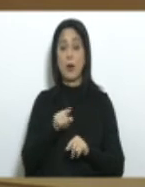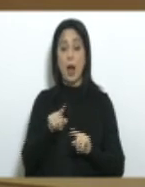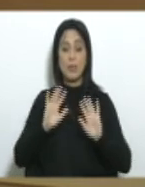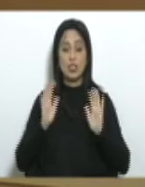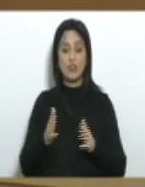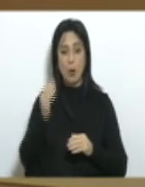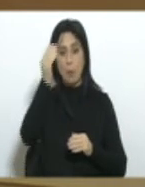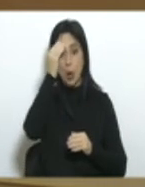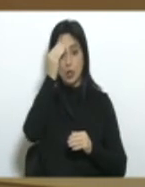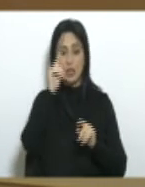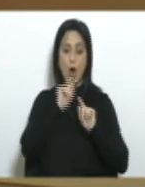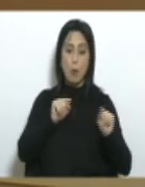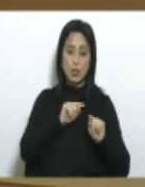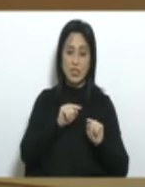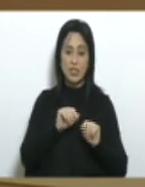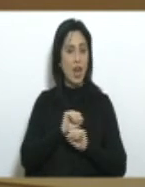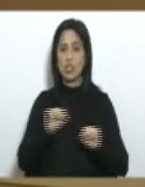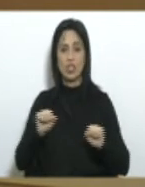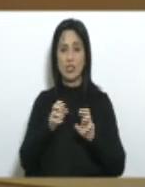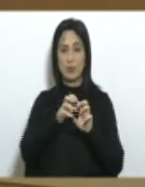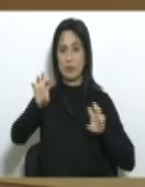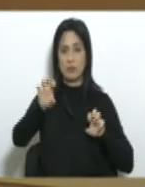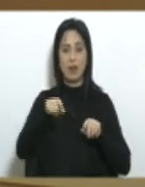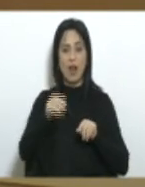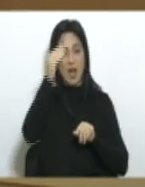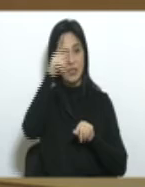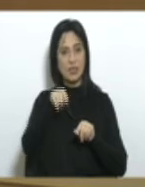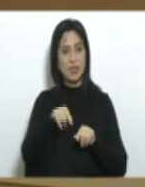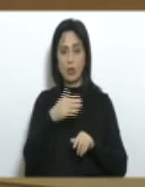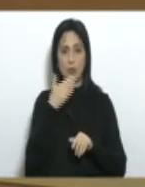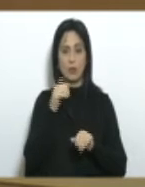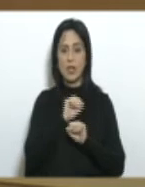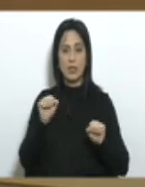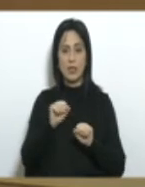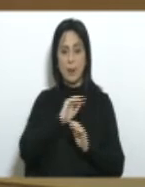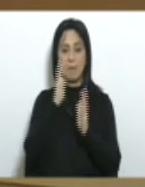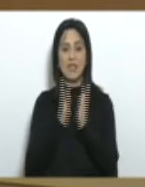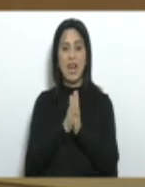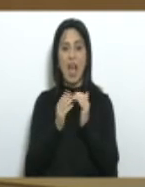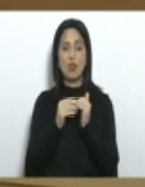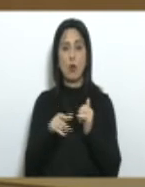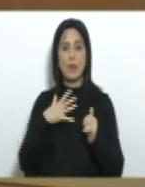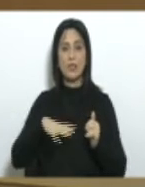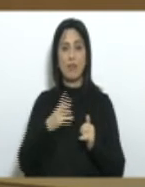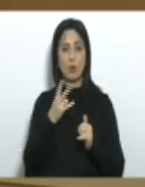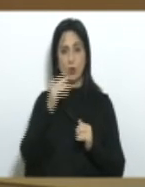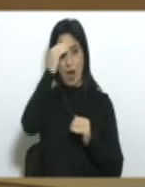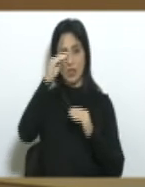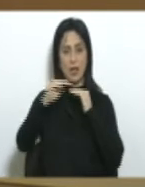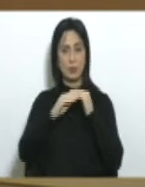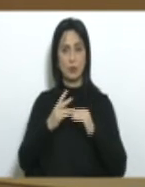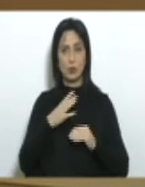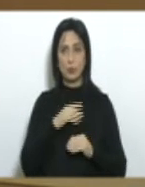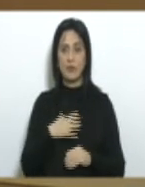შემთხვევაში პოზიცია და ოპოზიცია არ შეიძლება იყოს განსხვავებულ აზრზე ქვეყნის მთლიანობასთან დაკავშირებით.